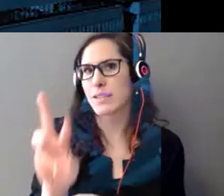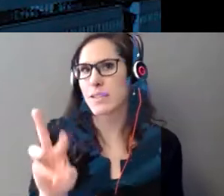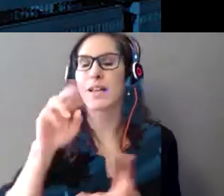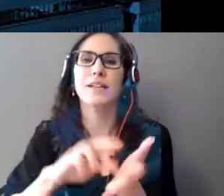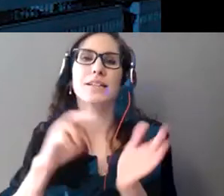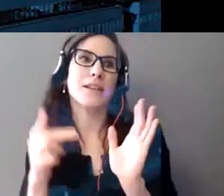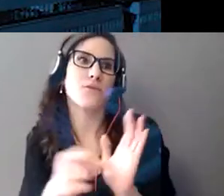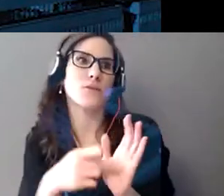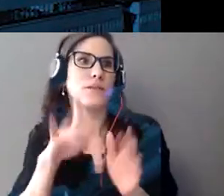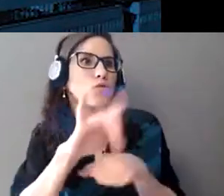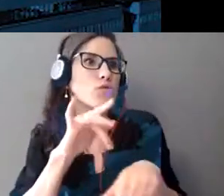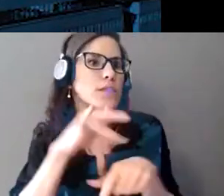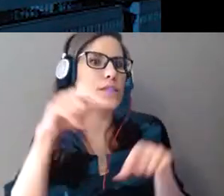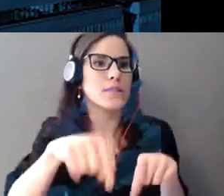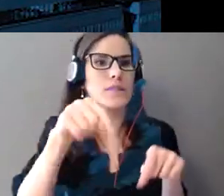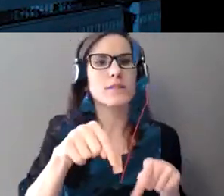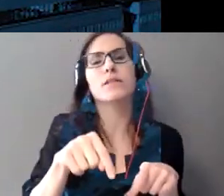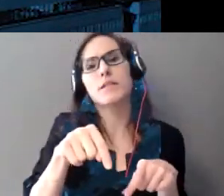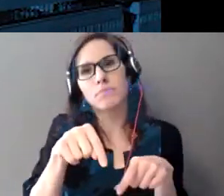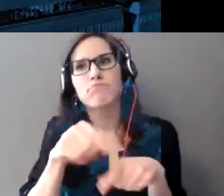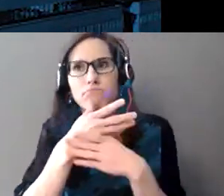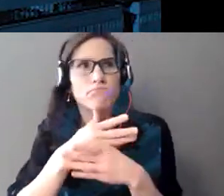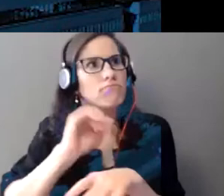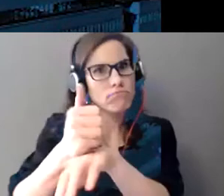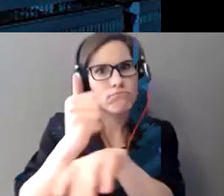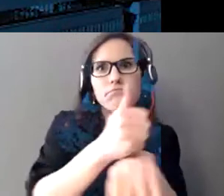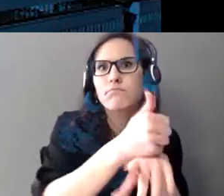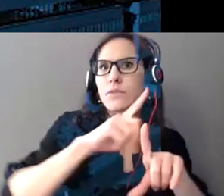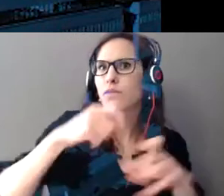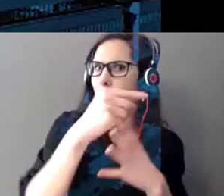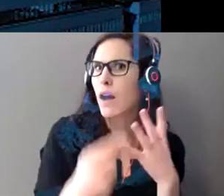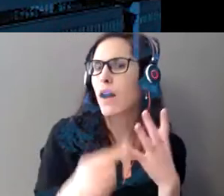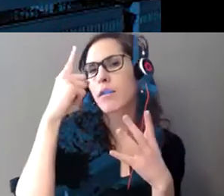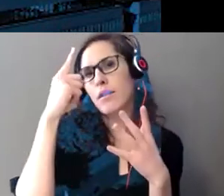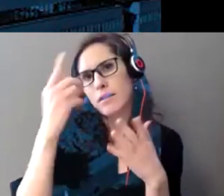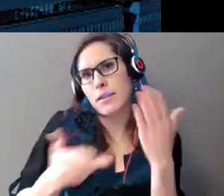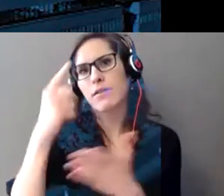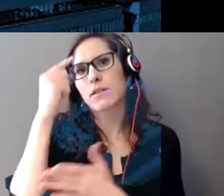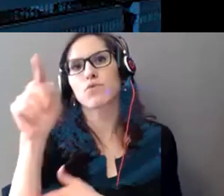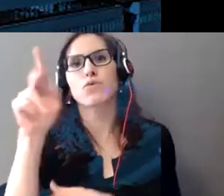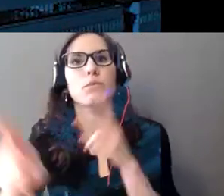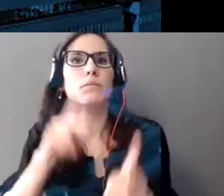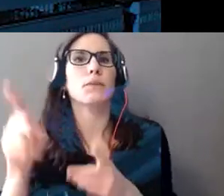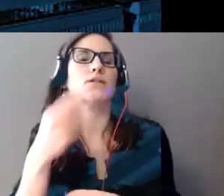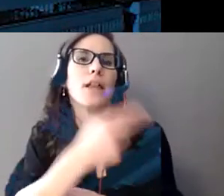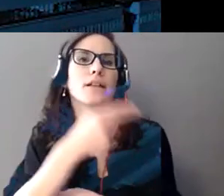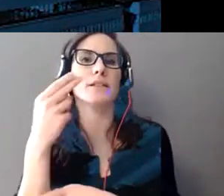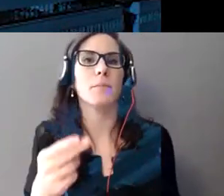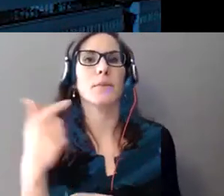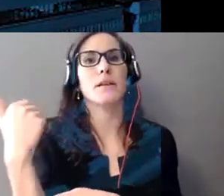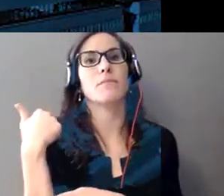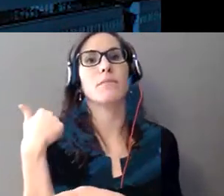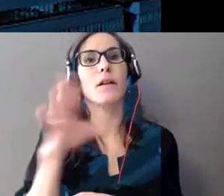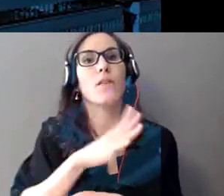pour les étudiants à l'époque qu'on qualifiait de personnes handicapées en 1985 une politique institutionnelle à l'UQAM